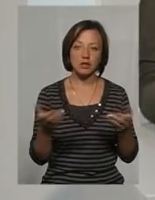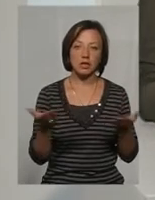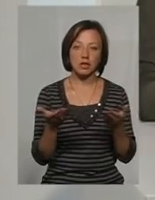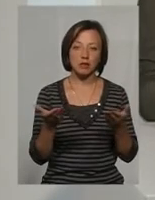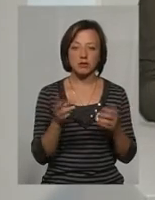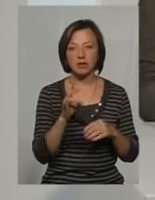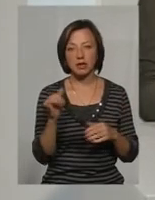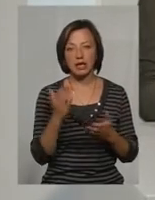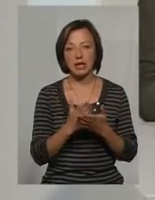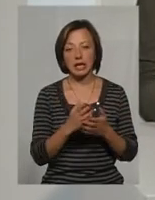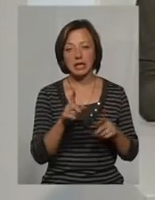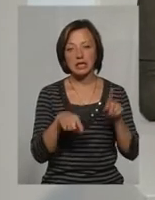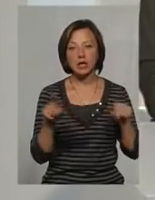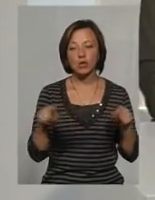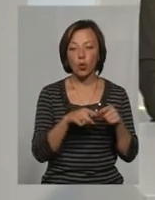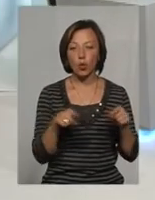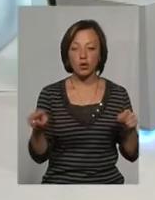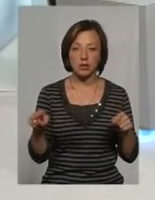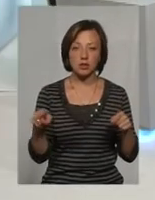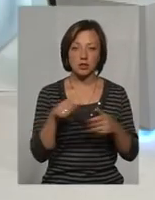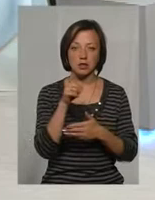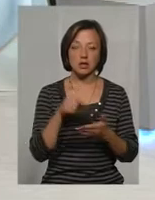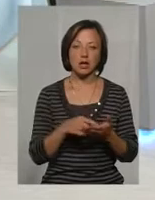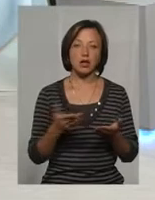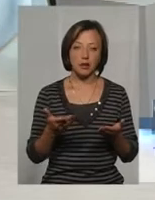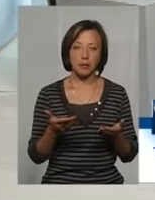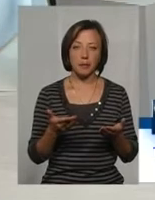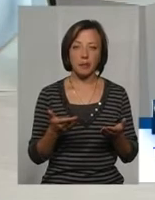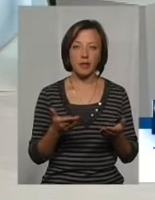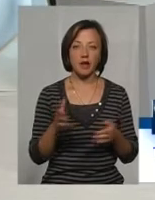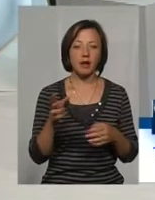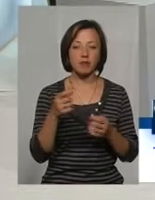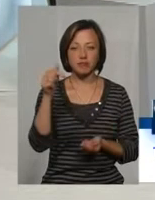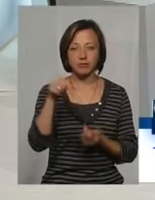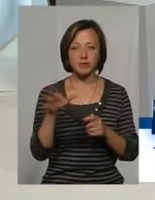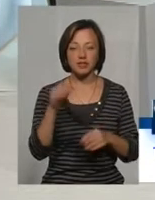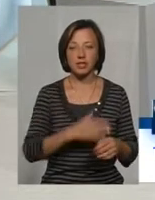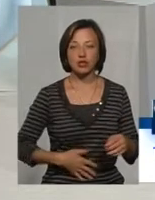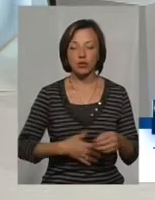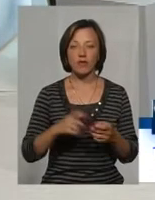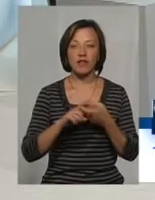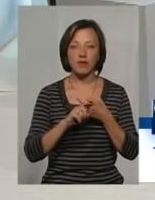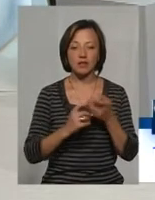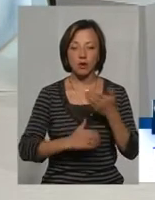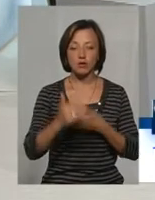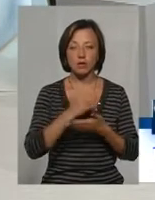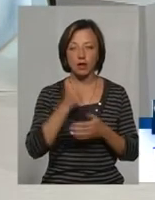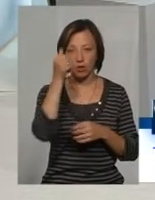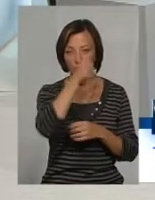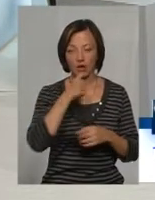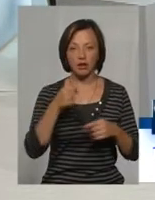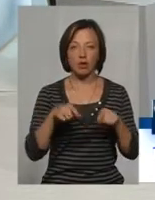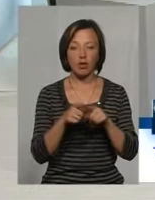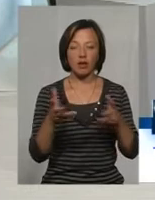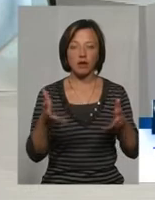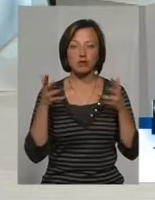якимись ні? Чи є сезонність? Ну, сезонність характерна для всіх кишкових інфекцій. От за останні роки практично такої